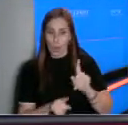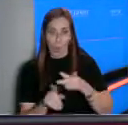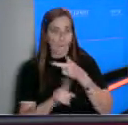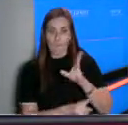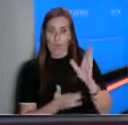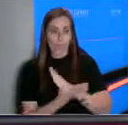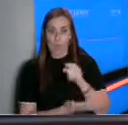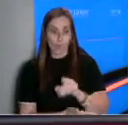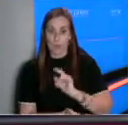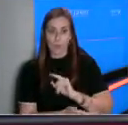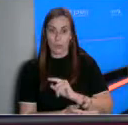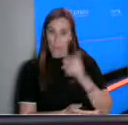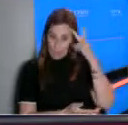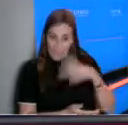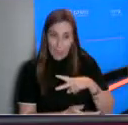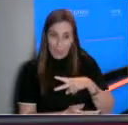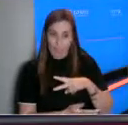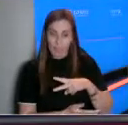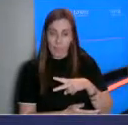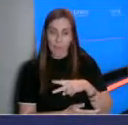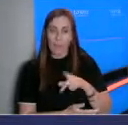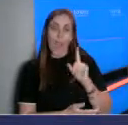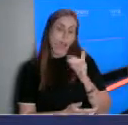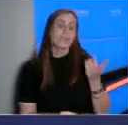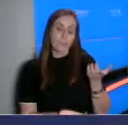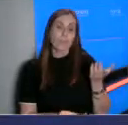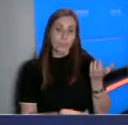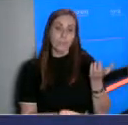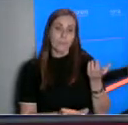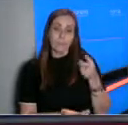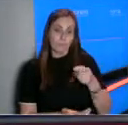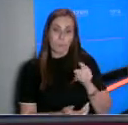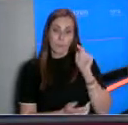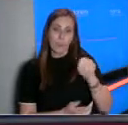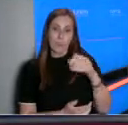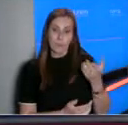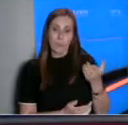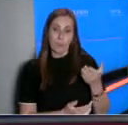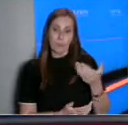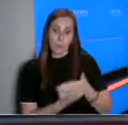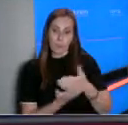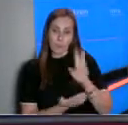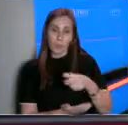עבר את ההכנות האלה, שתבין, והפגיזו. אז הם מגיעים לשם,